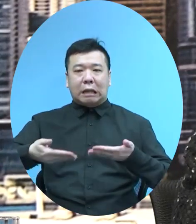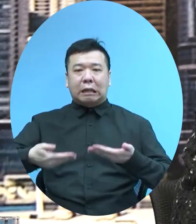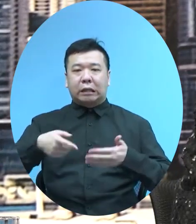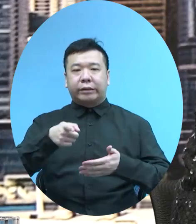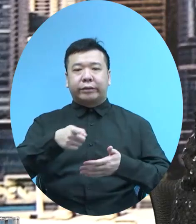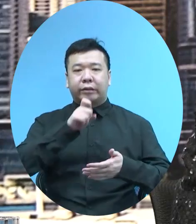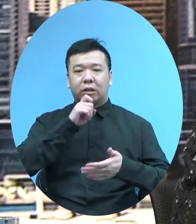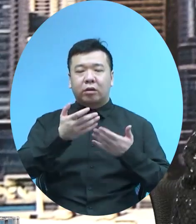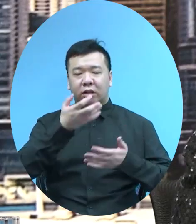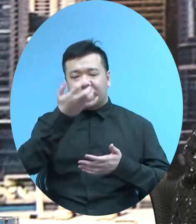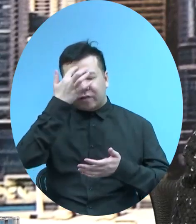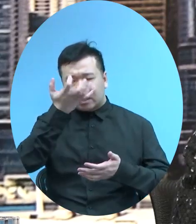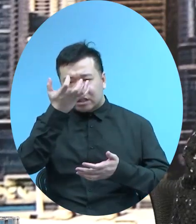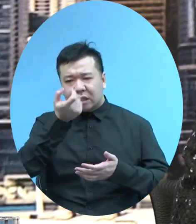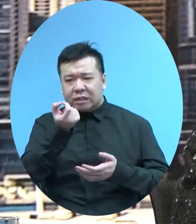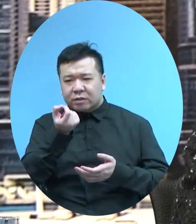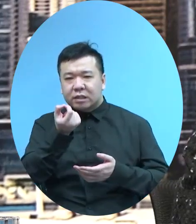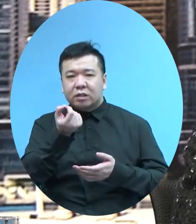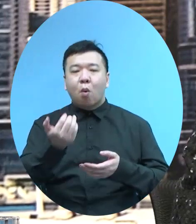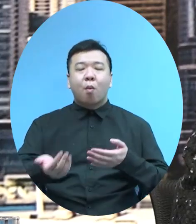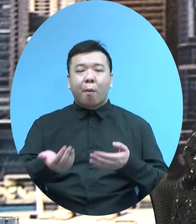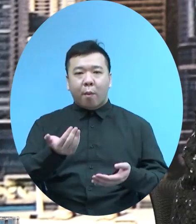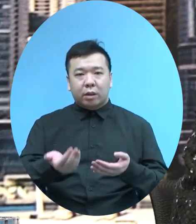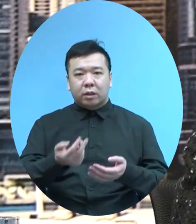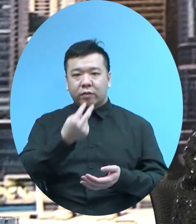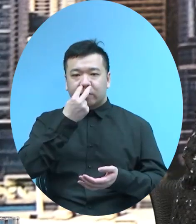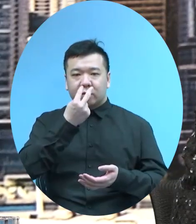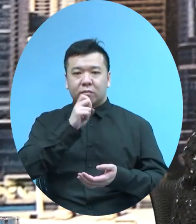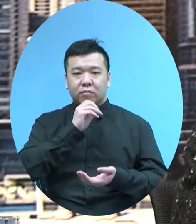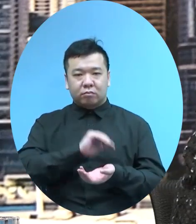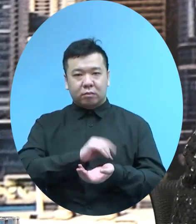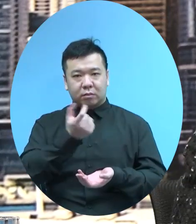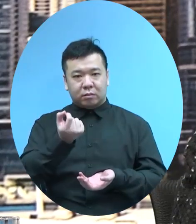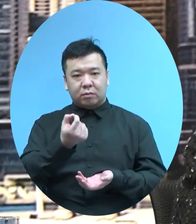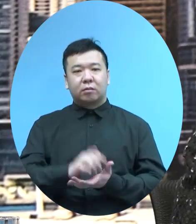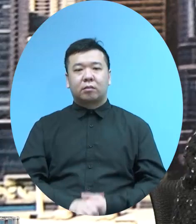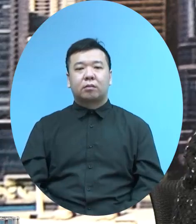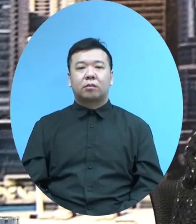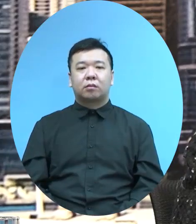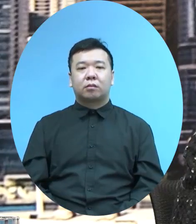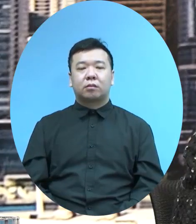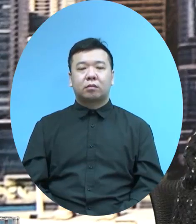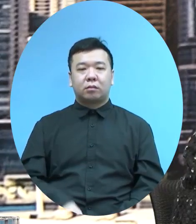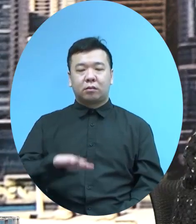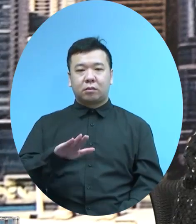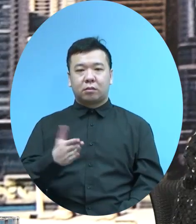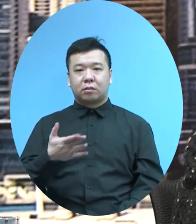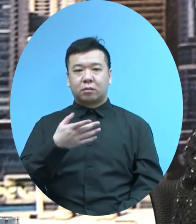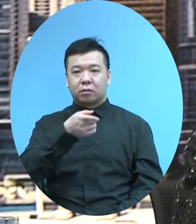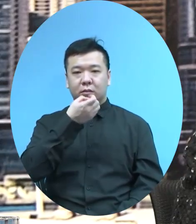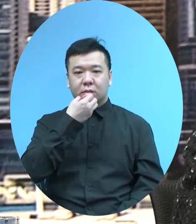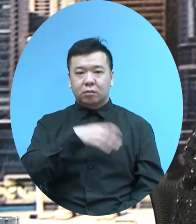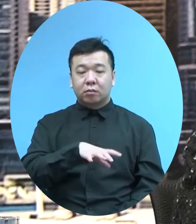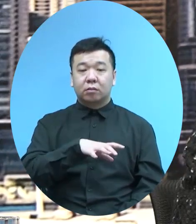能只係有發燒或者有啲呼吸道感染嘅病徵，但係咧佢哋曾經又去過